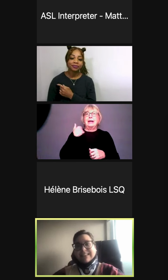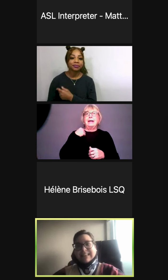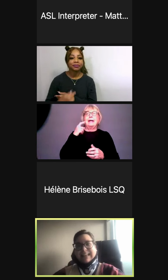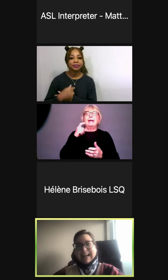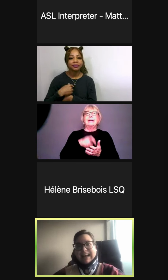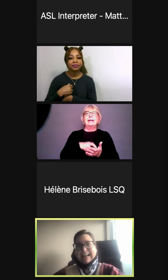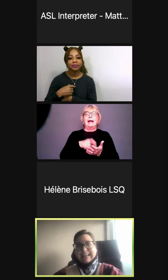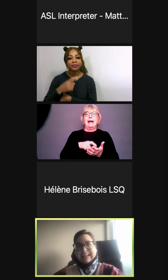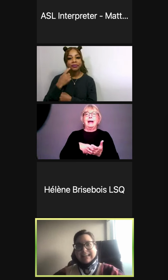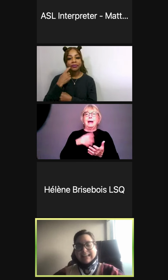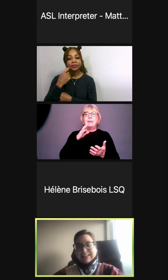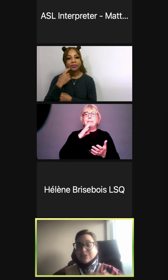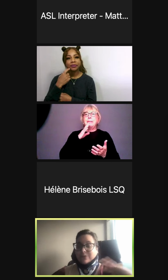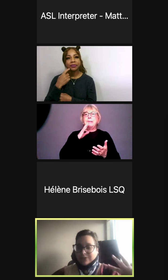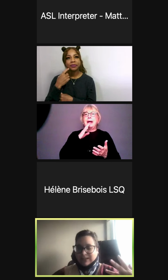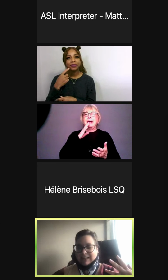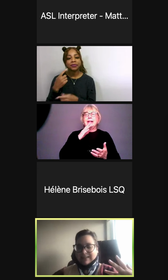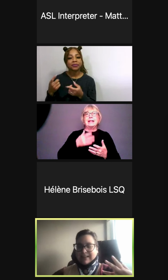'avant,